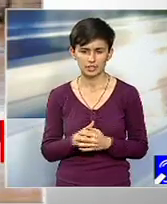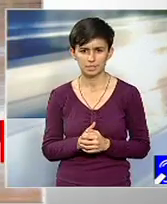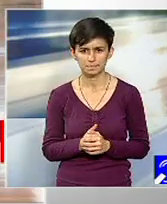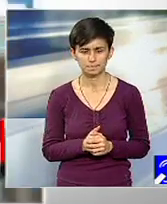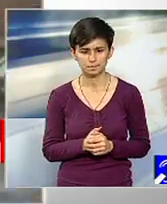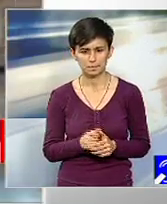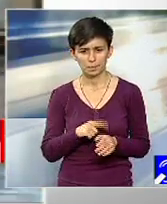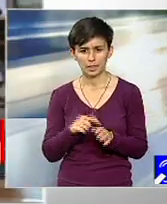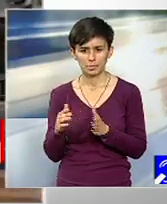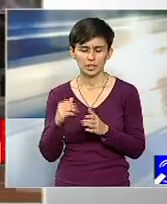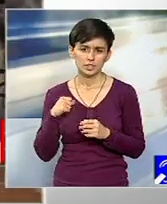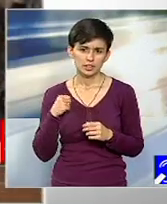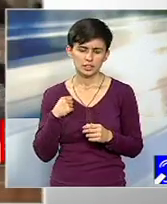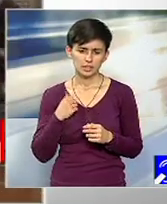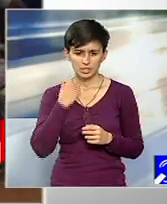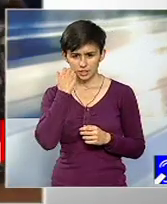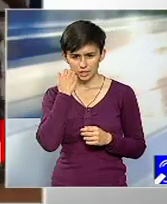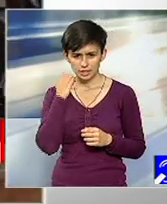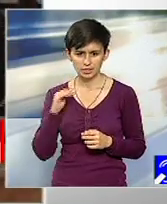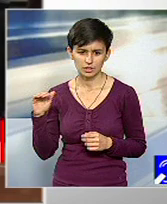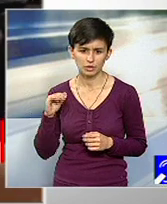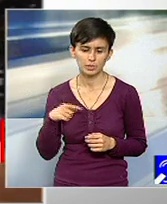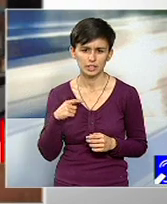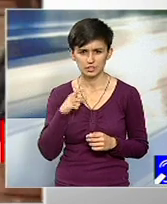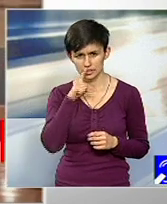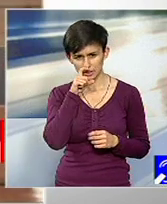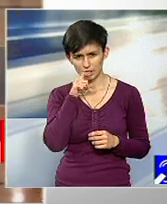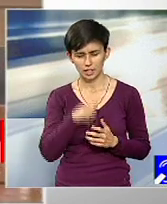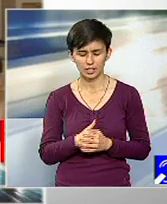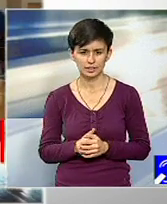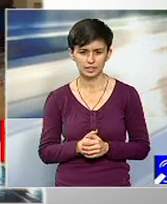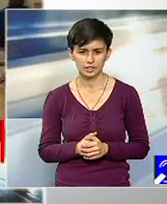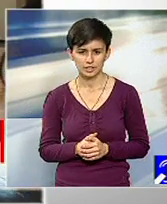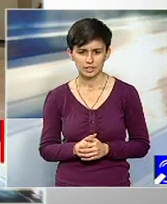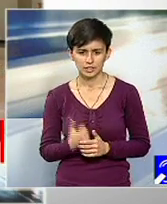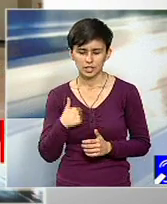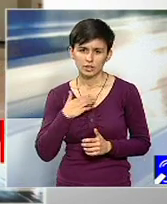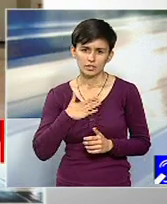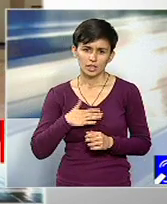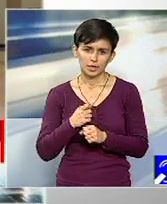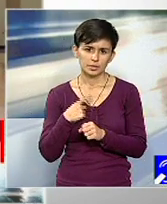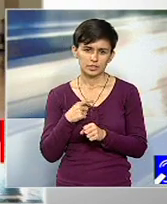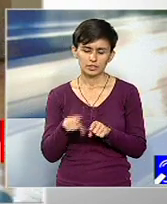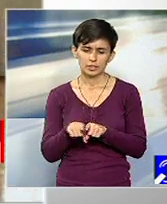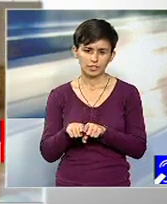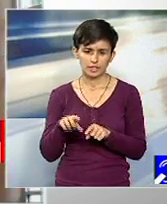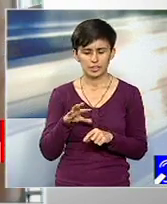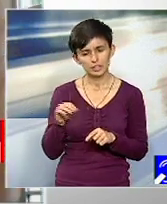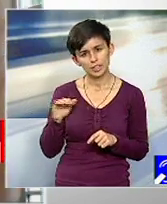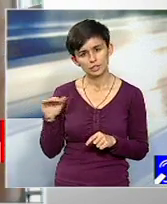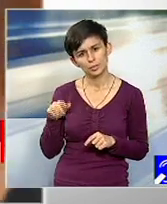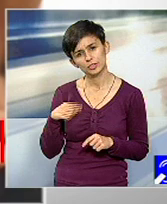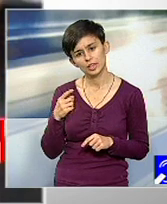Era acea perioadă adolescenței, când adesea copiii sunt răutăcioși unii cu alții. Îmi doream foarte mult să fiu ca ceilalți, după care am